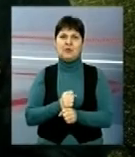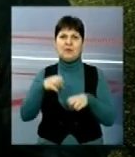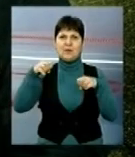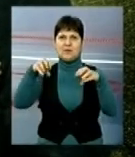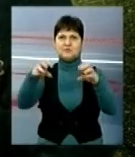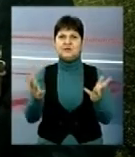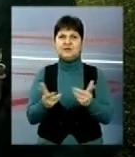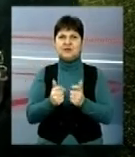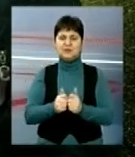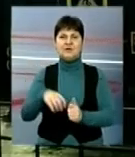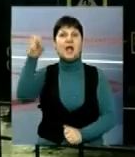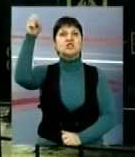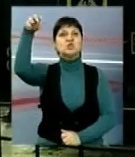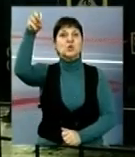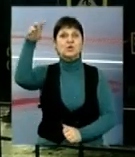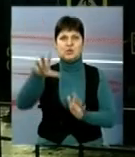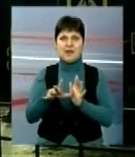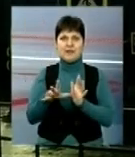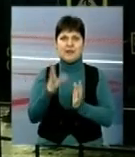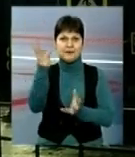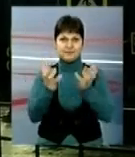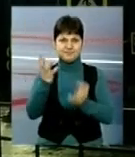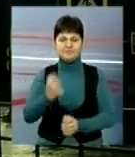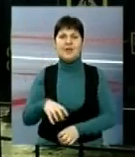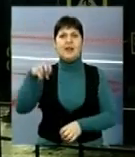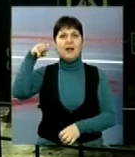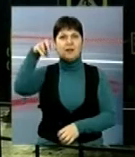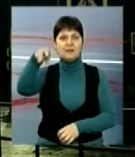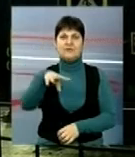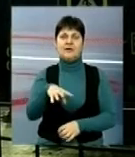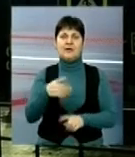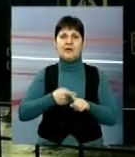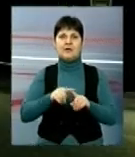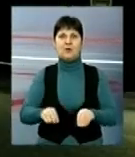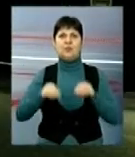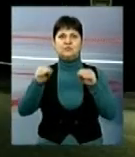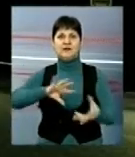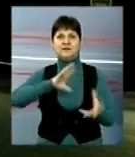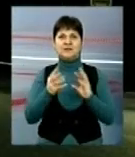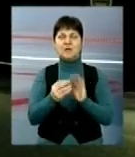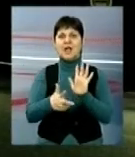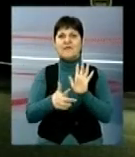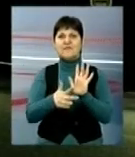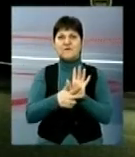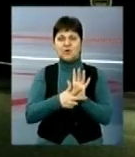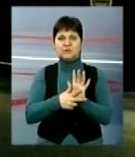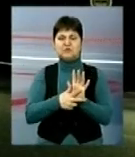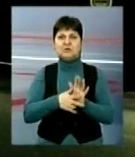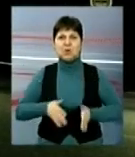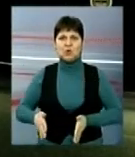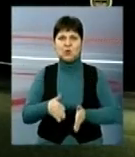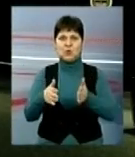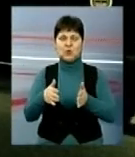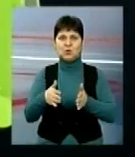освітлення за рахунок сонячної енергії. Ліхтарі із LED-підсвіткою поставили загалом на 8 відрізках доріг, переважно